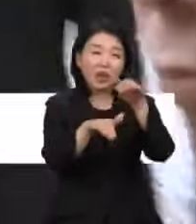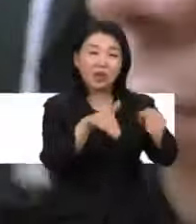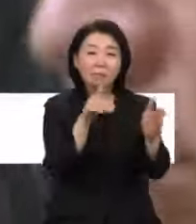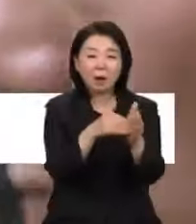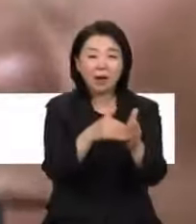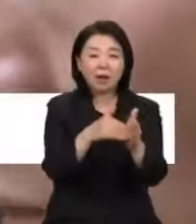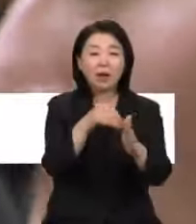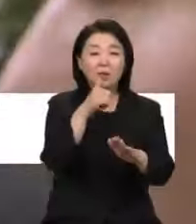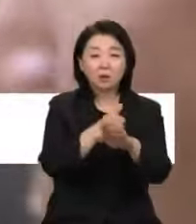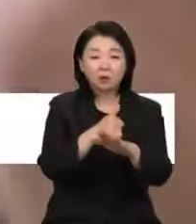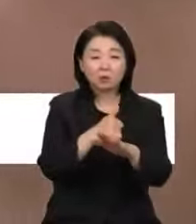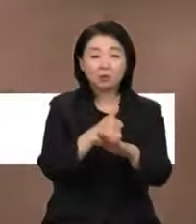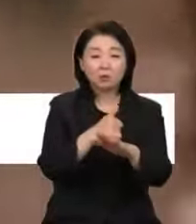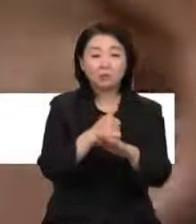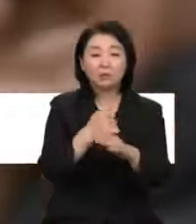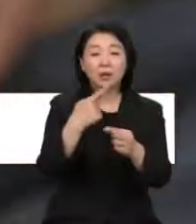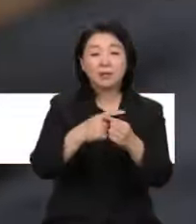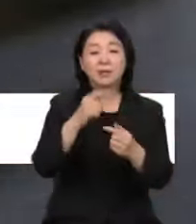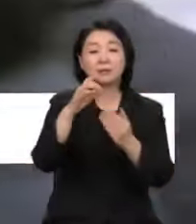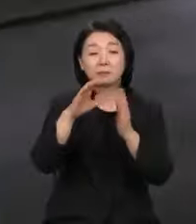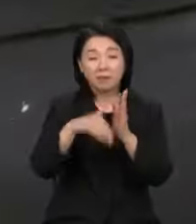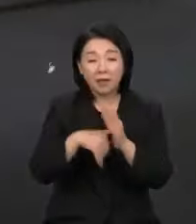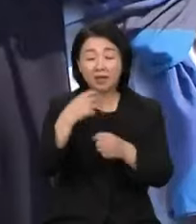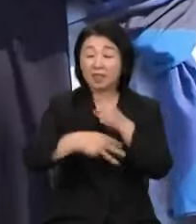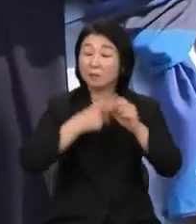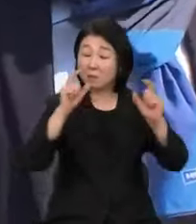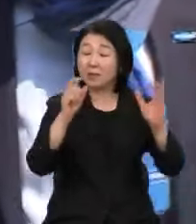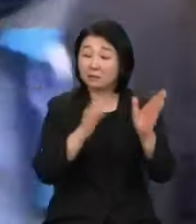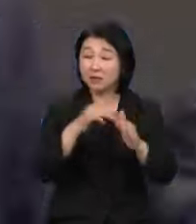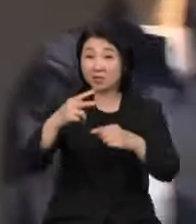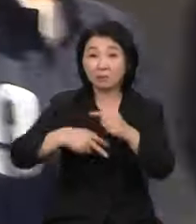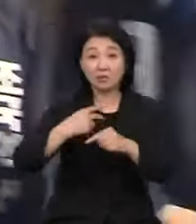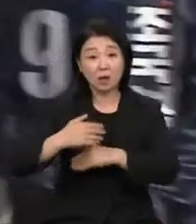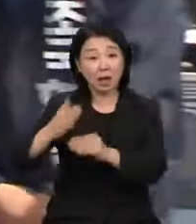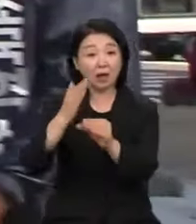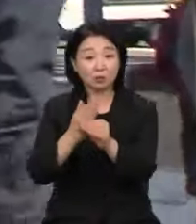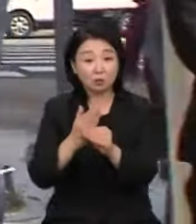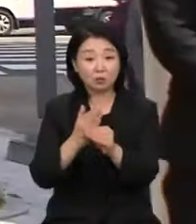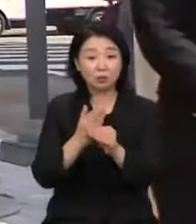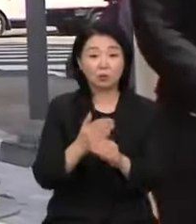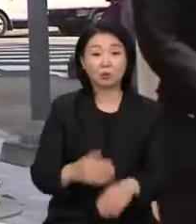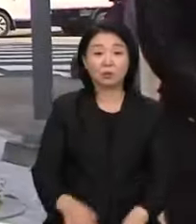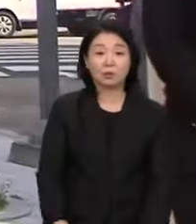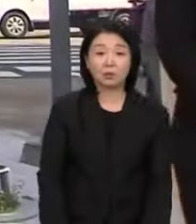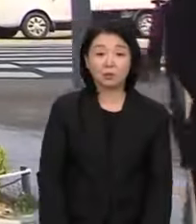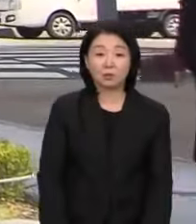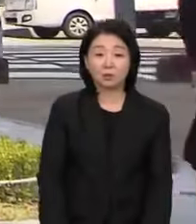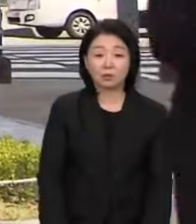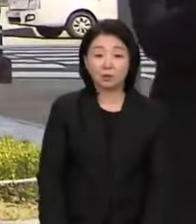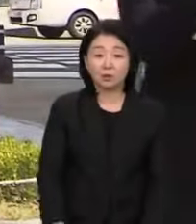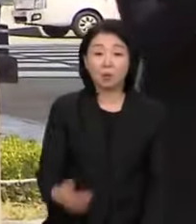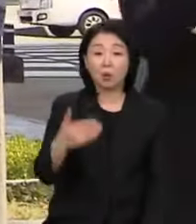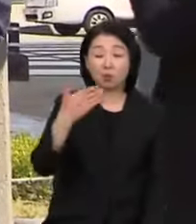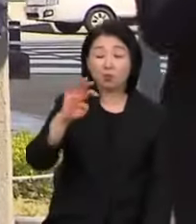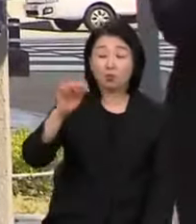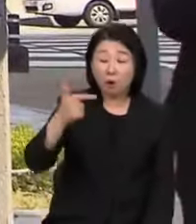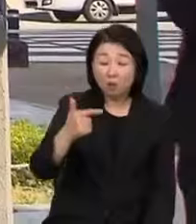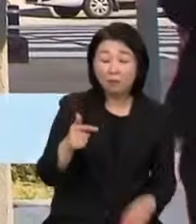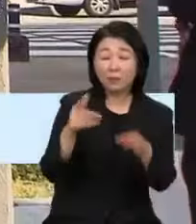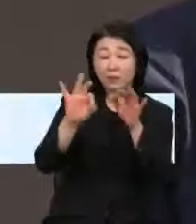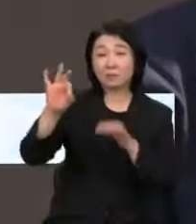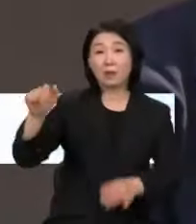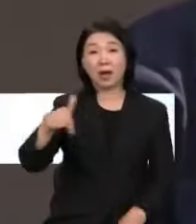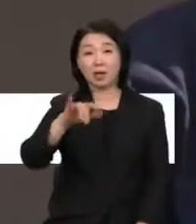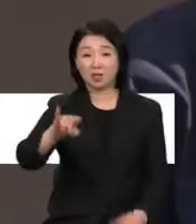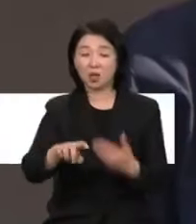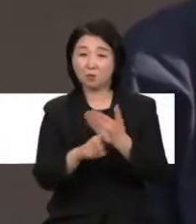3년을 선고받았고 2심이 진행 중입니다. 비례 10번인 차규근 법무부 전 출입국관리본부장도 김학의 불법 출금으로